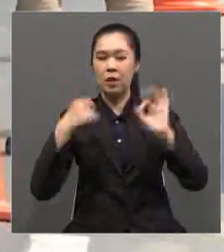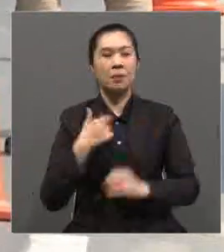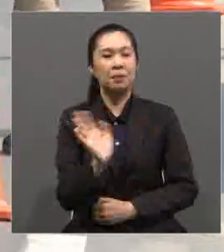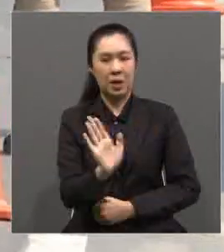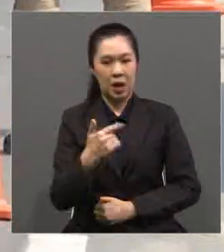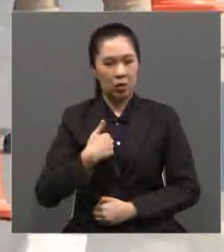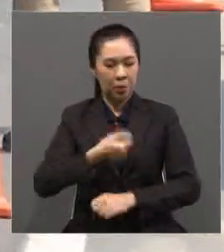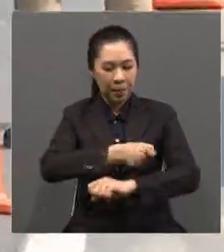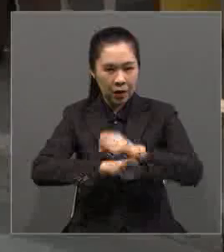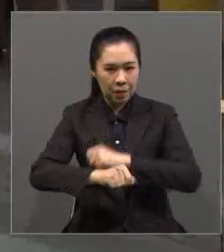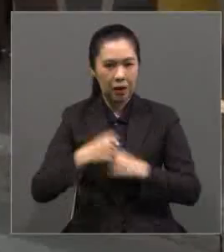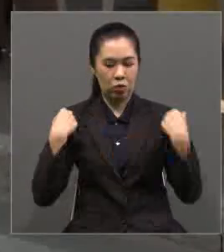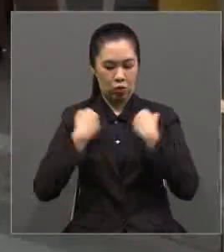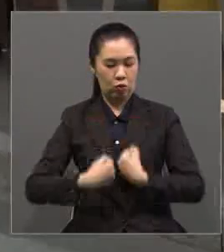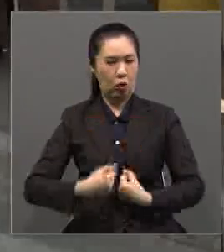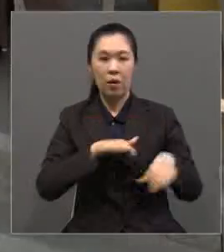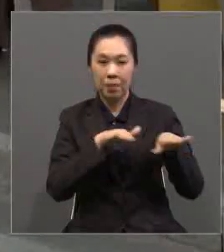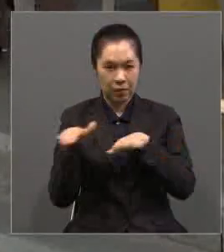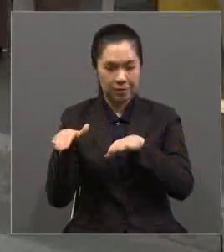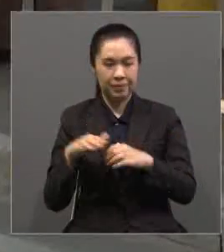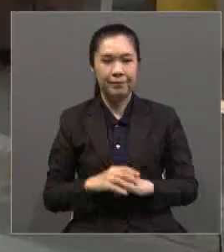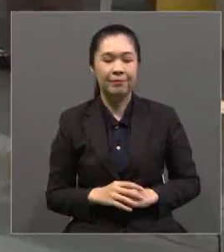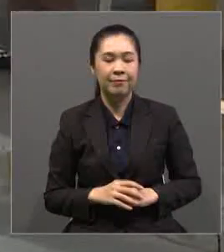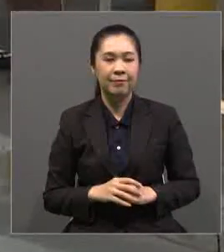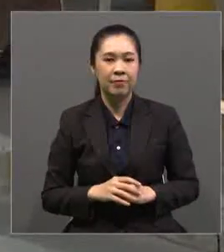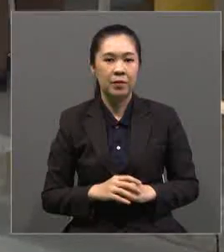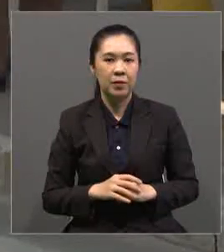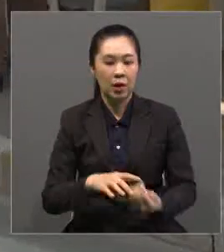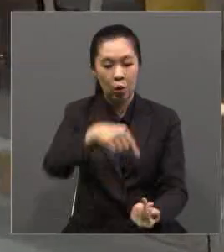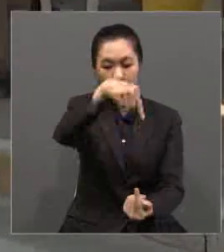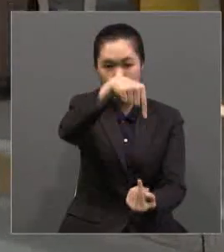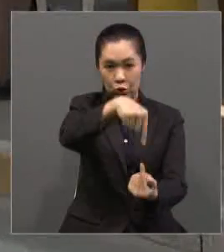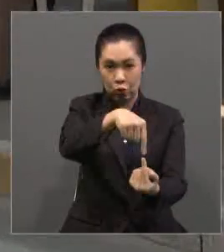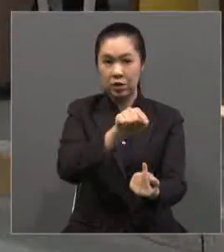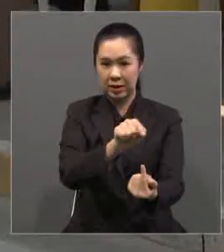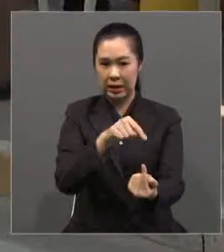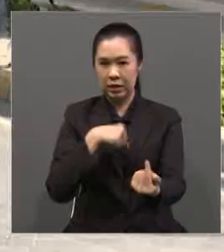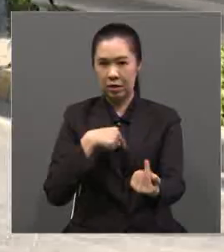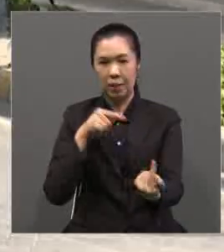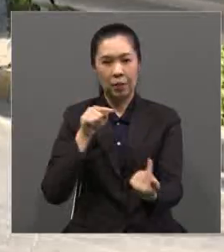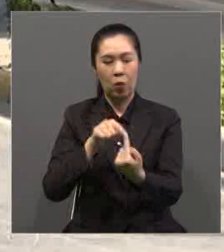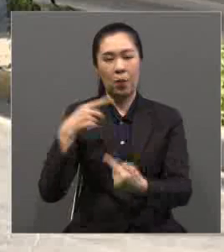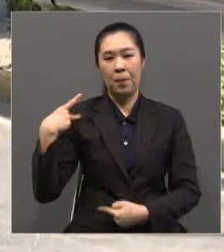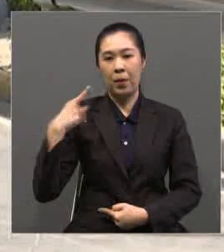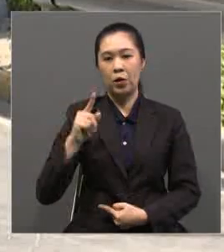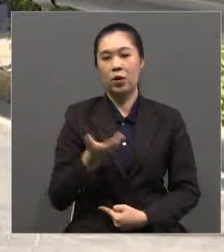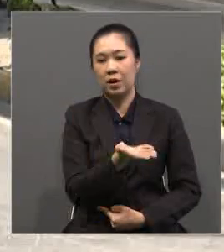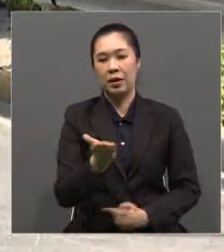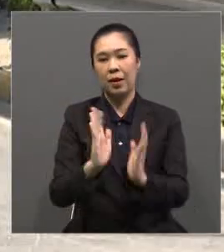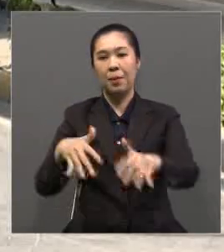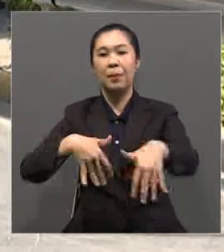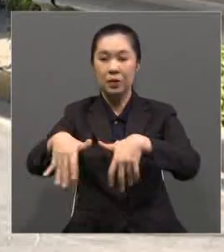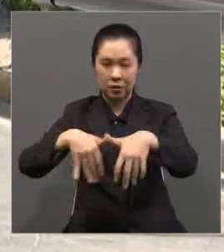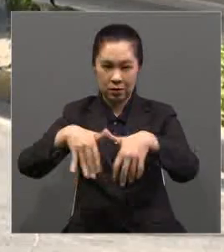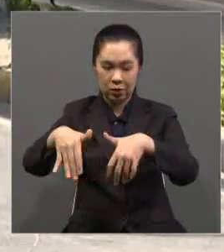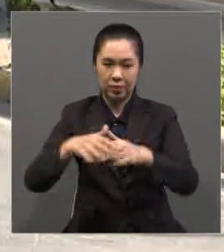ามจุดตรวจอย่างเด็ดขาดค่ะ ครับนอกจากนี้การตั้งจุดตรวจต้องเป็นไปเพื่อประโยชน์ของประชาชนและสังคม